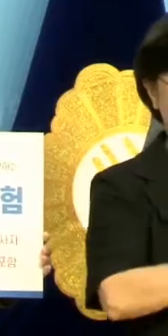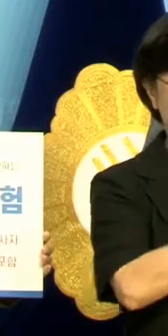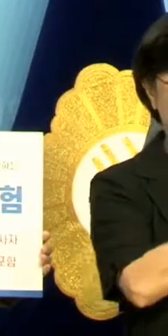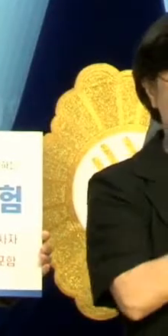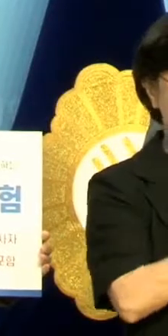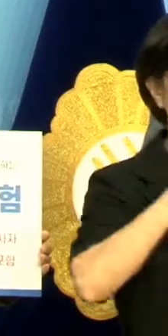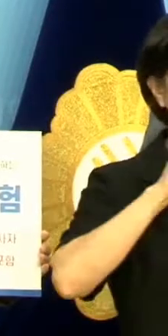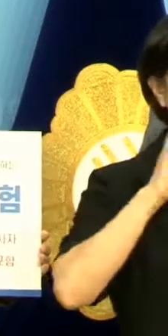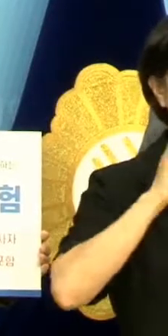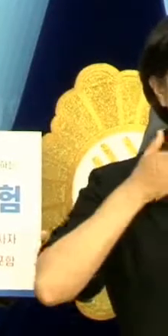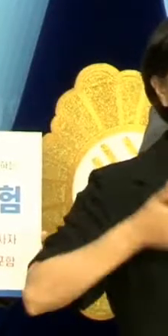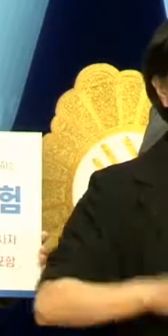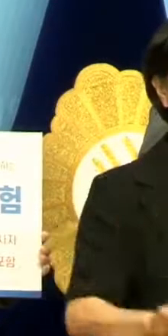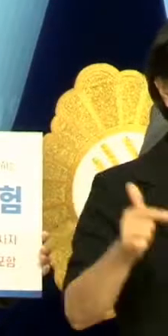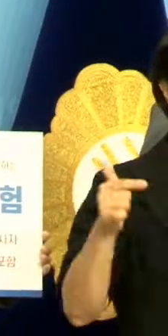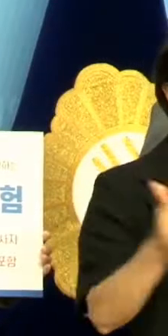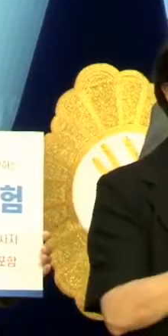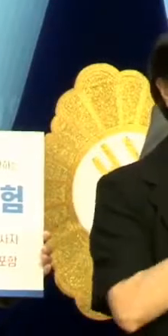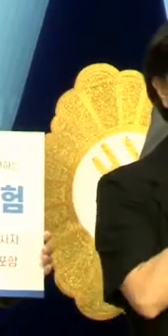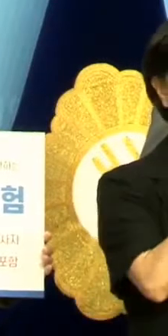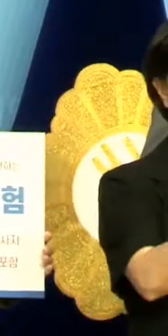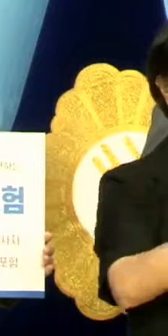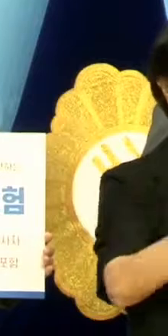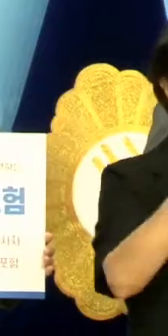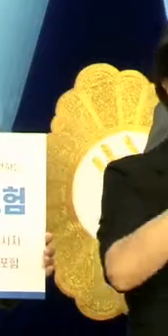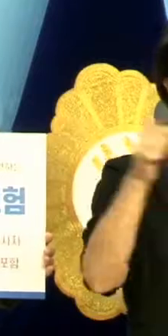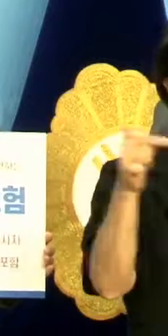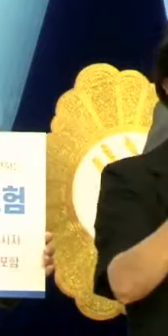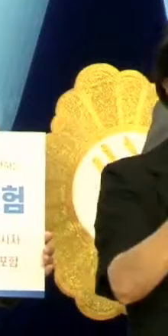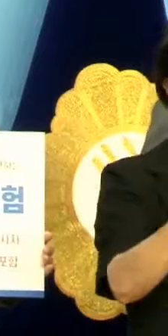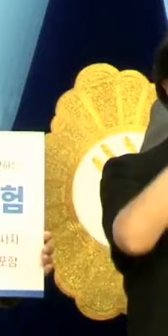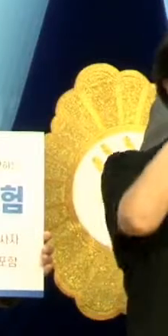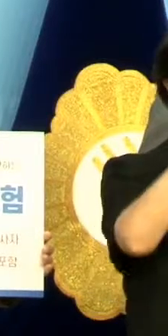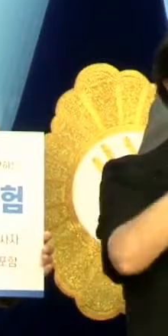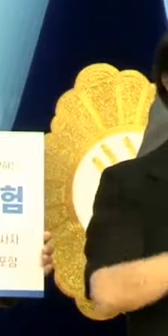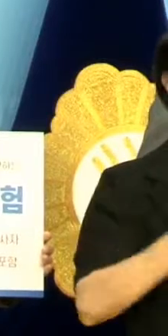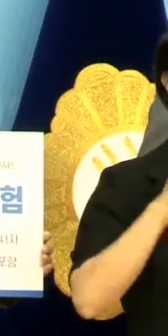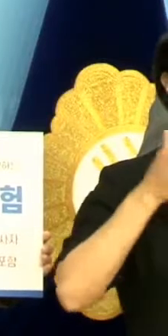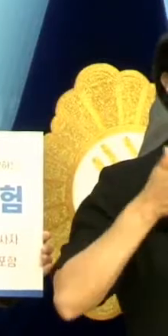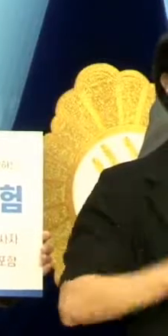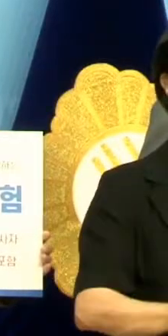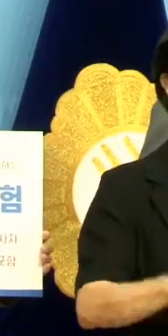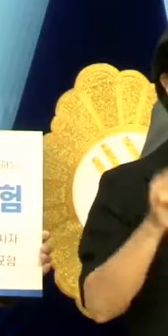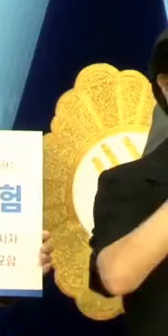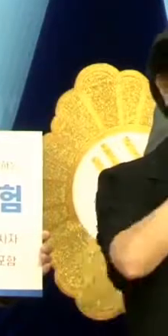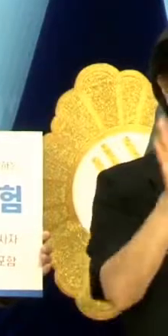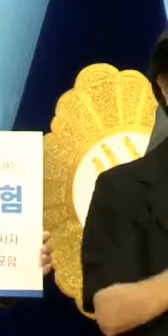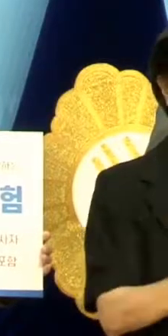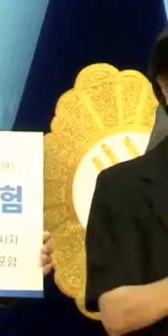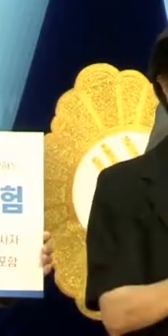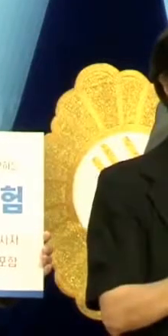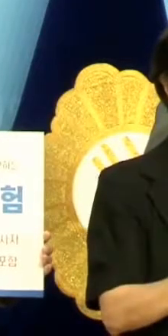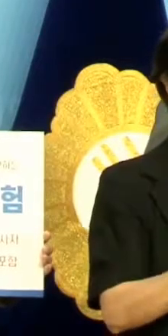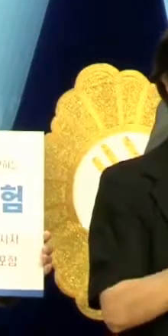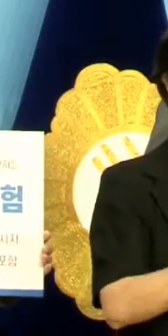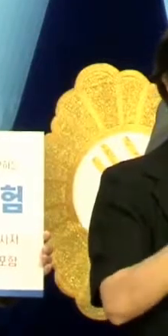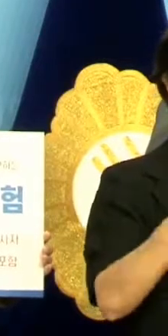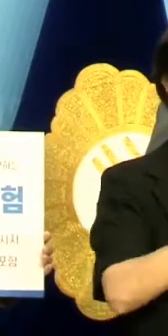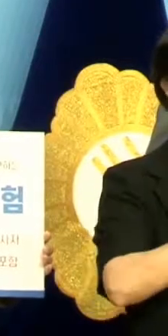출생으로 명령한 것은 인구 감소에 대한 지표가 합계 출산율 조 출생 율 등 모두